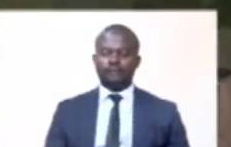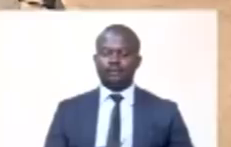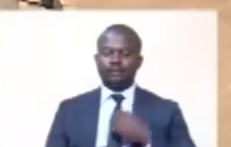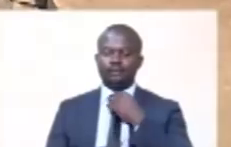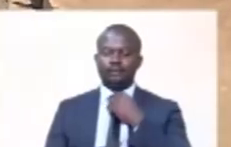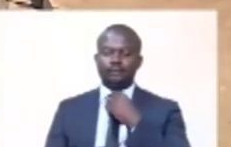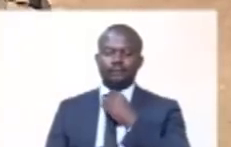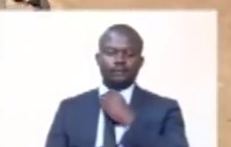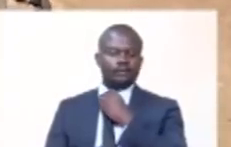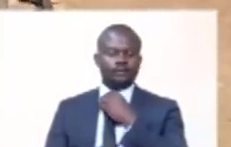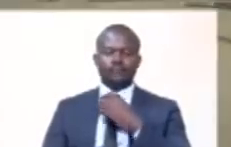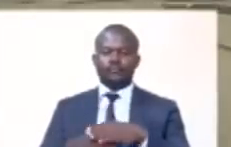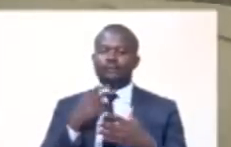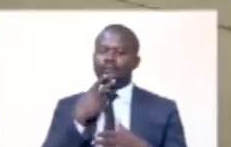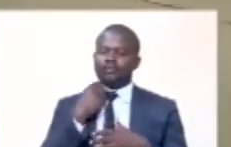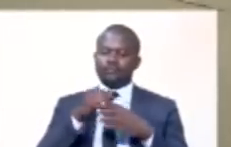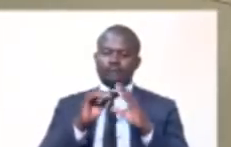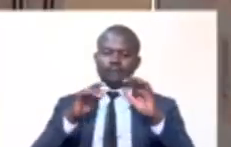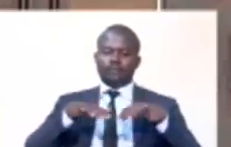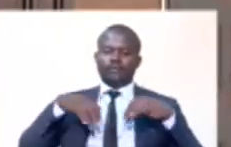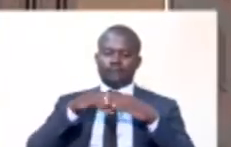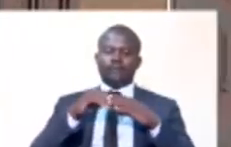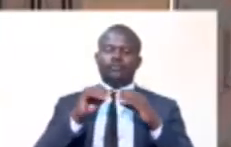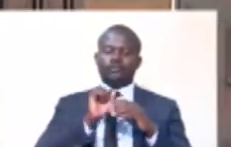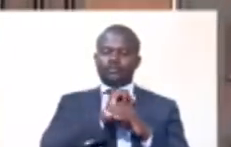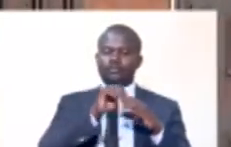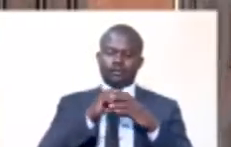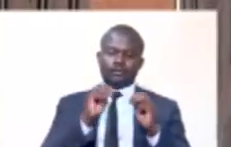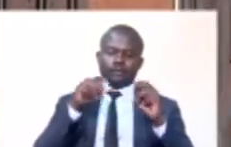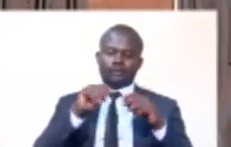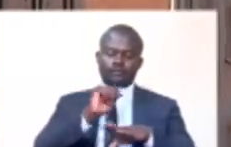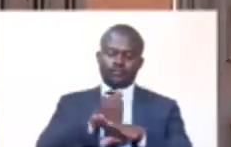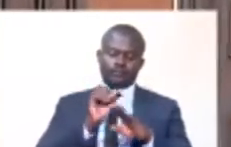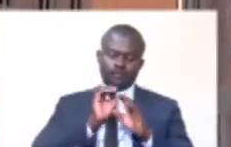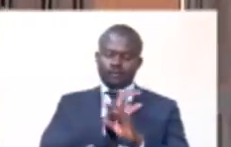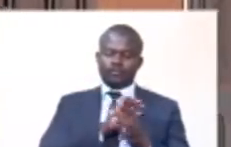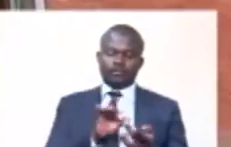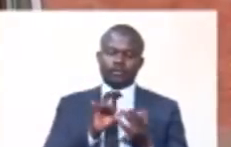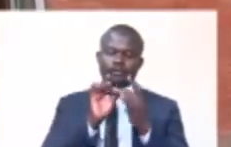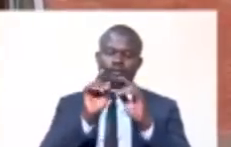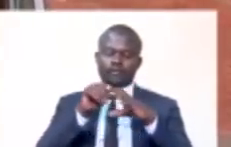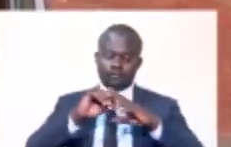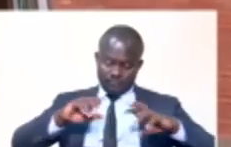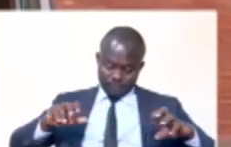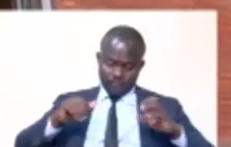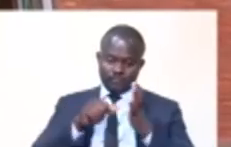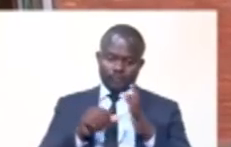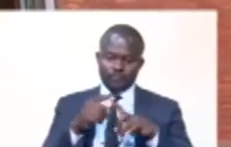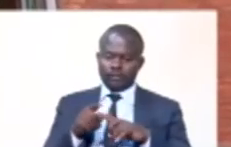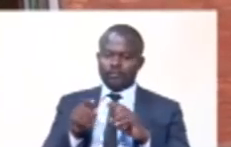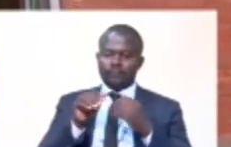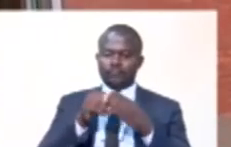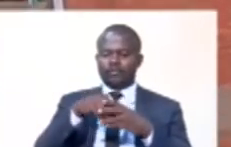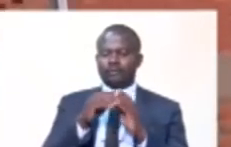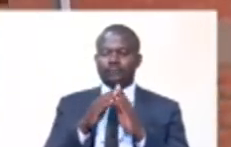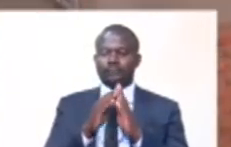kuri wa kabiri inteko rusange ya Sena mu nteko ishinga amategeko y'u Rwanda yashyizeho komisiyo idasanzwe igiye gucukumbura ibibazo binyuranye iri mu